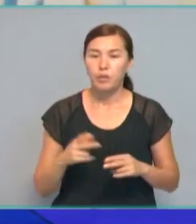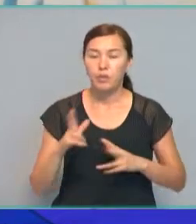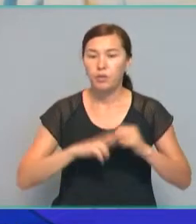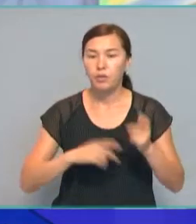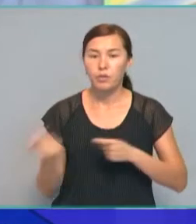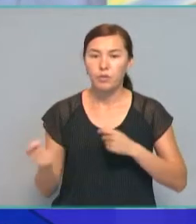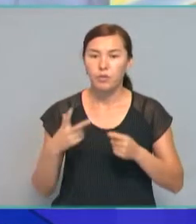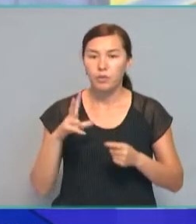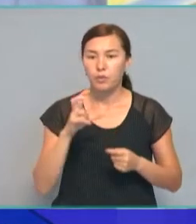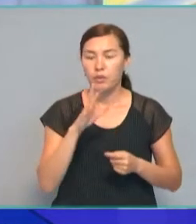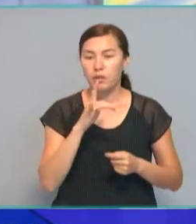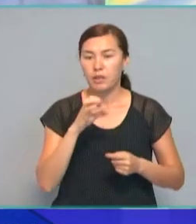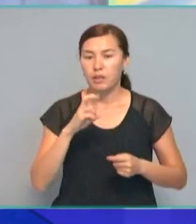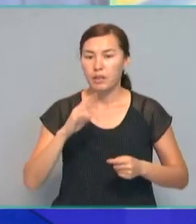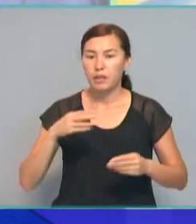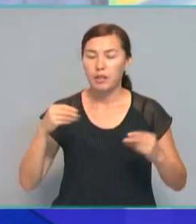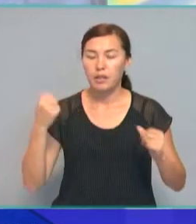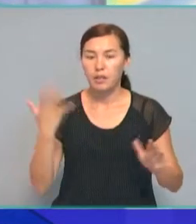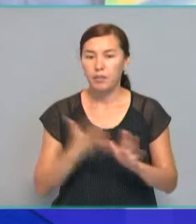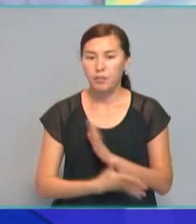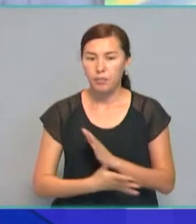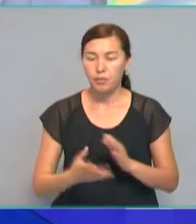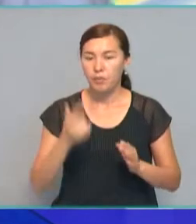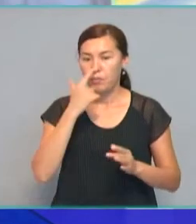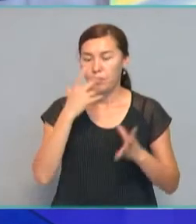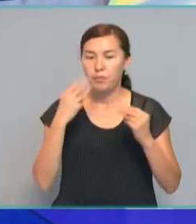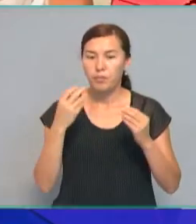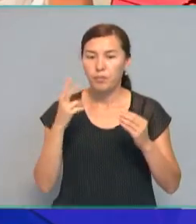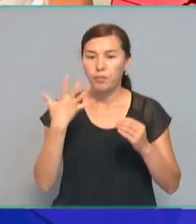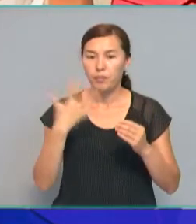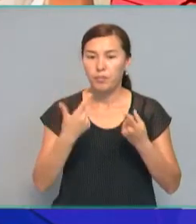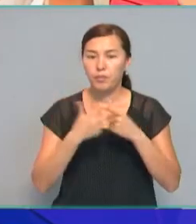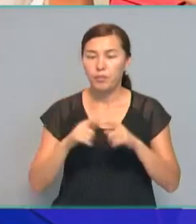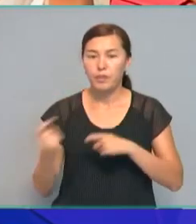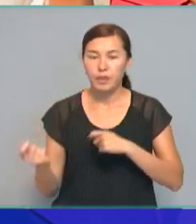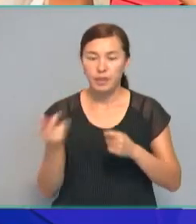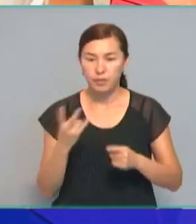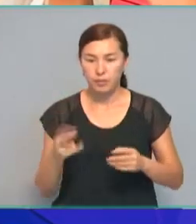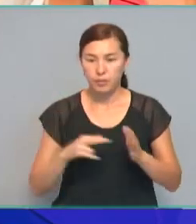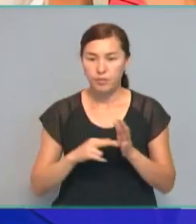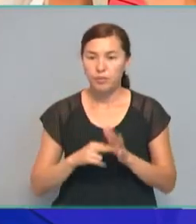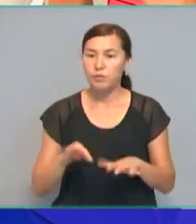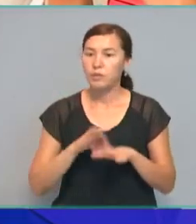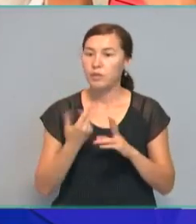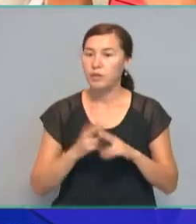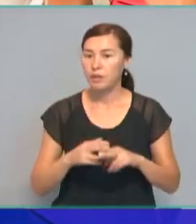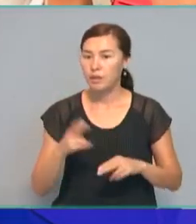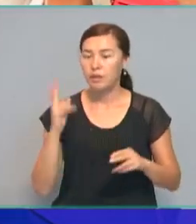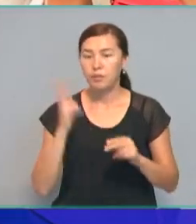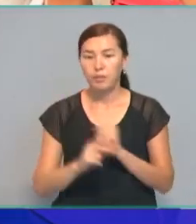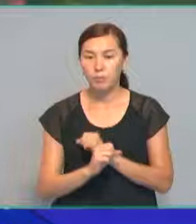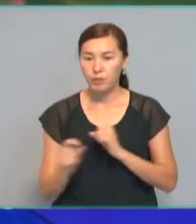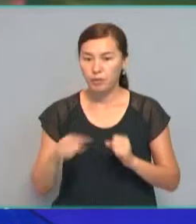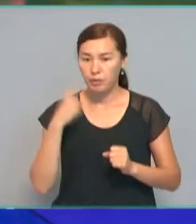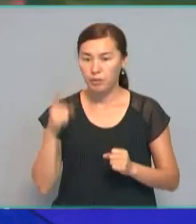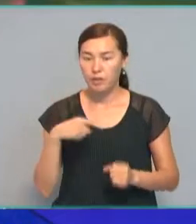құрылғыны әкелуге 300 мың теңге шамасында қаражат жұмсалады. Таяу күндері тағы 50 құрылғы келуі тиіс. Жоба жетекшілері мұнымен де тоқтап